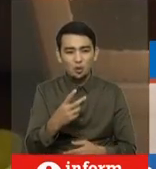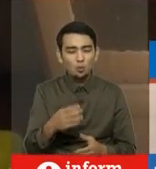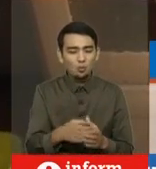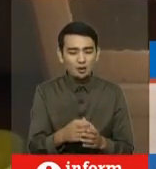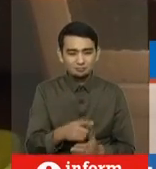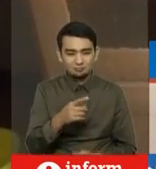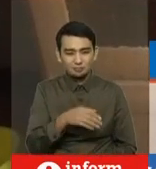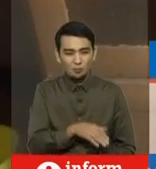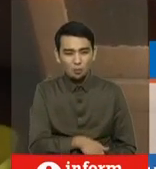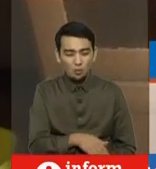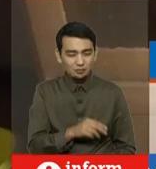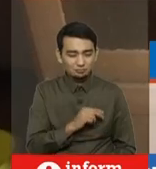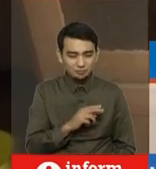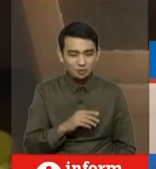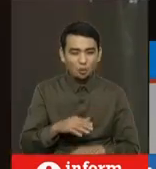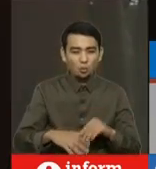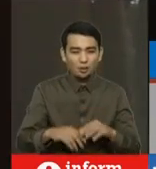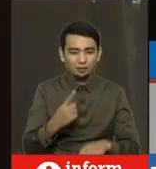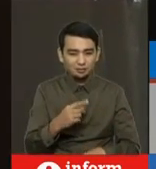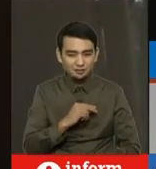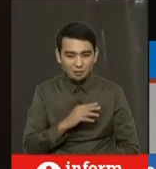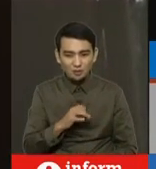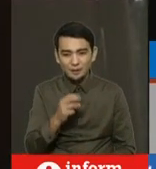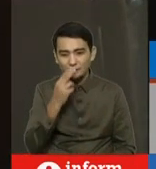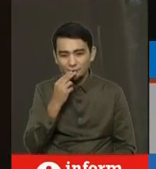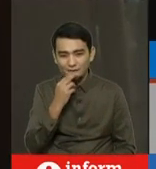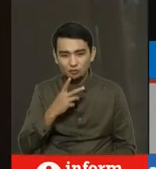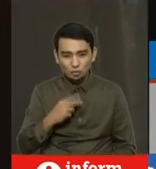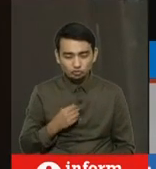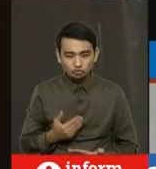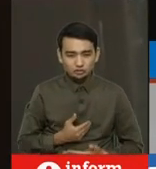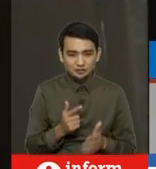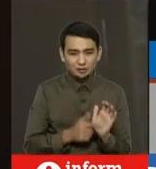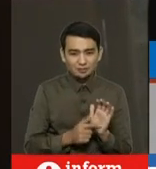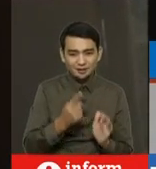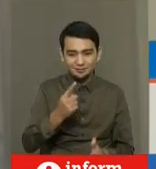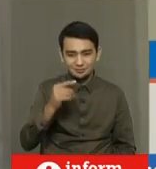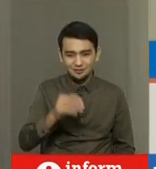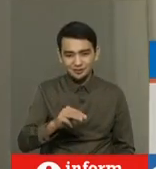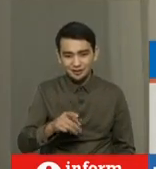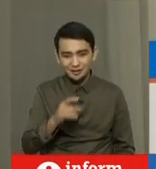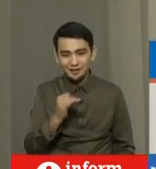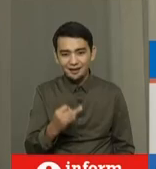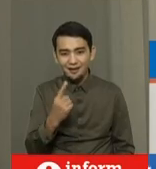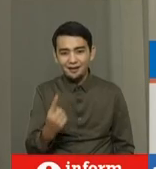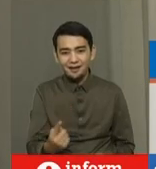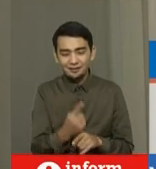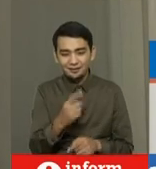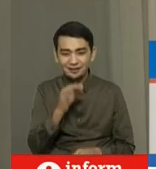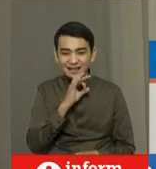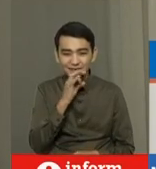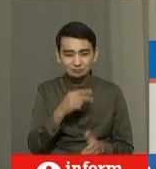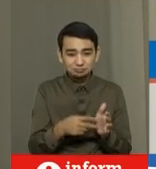нога. Работу найти не может. Живет с несовершеннолетней дочерью на пособие в 71 тысячу тенге. При этом только одно выписанное ей лекарство